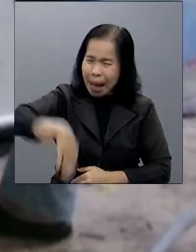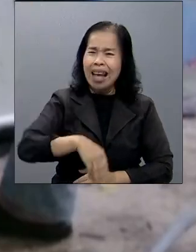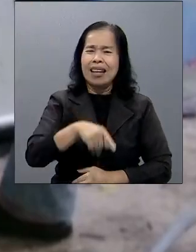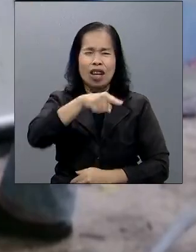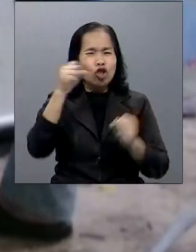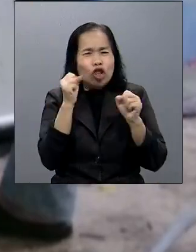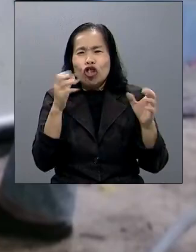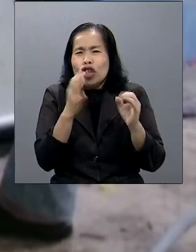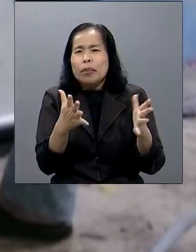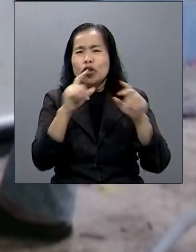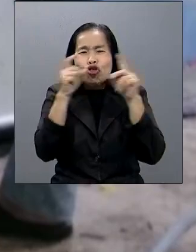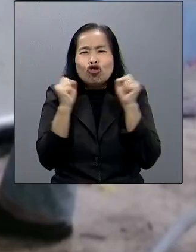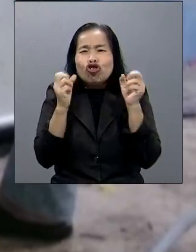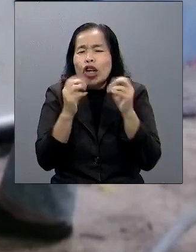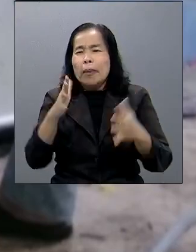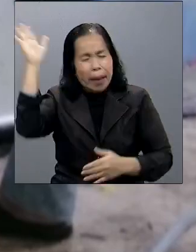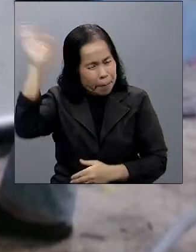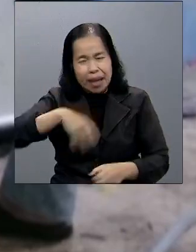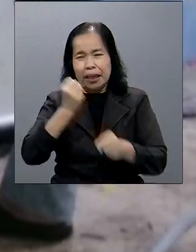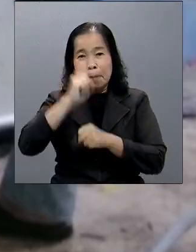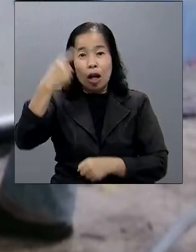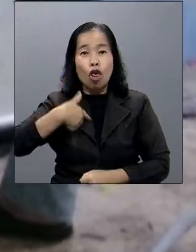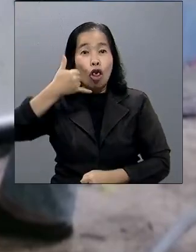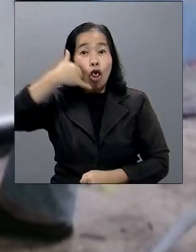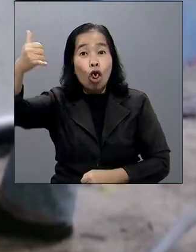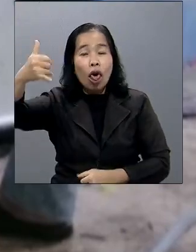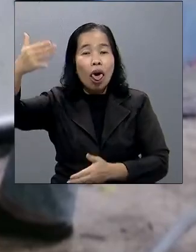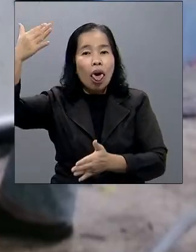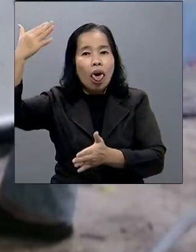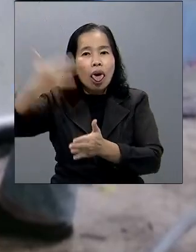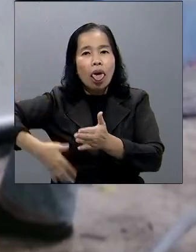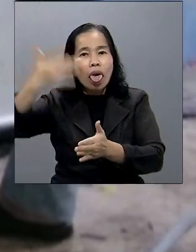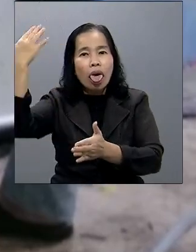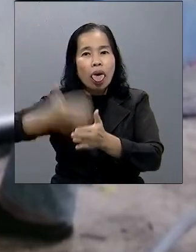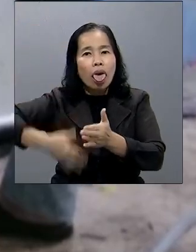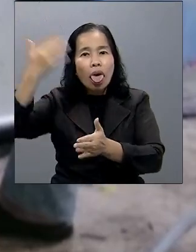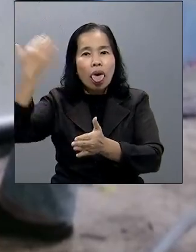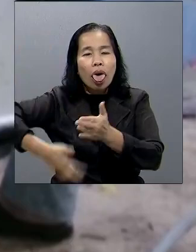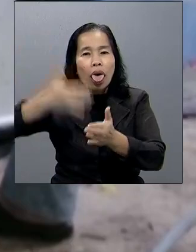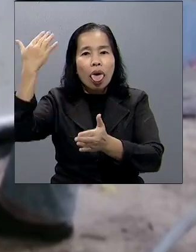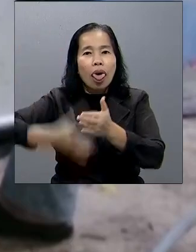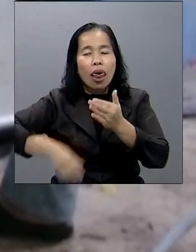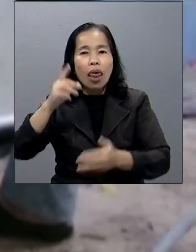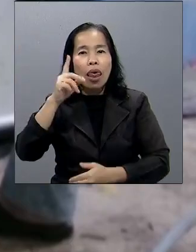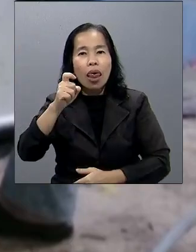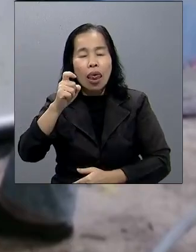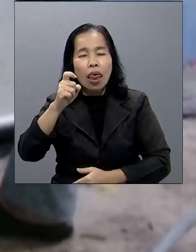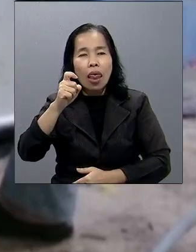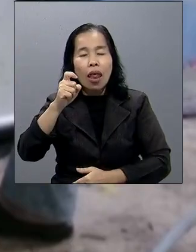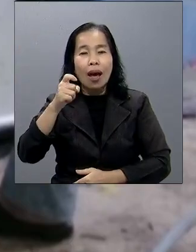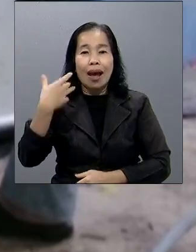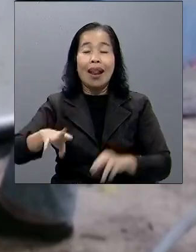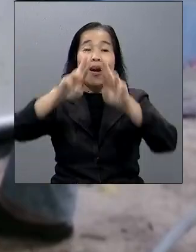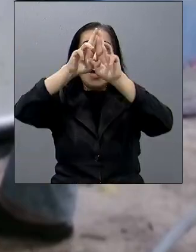ให้กลับมาซ่อมใหม่เลยติดต่อไปปรากฏว่า ติดต่อไม่ได้แล้วนะคะแล้วร้าน